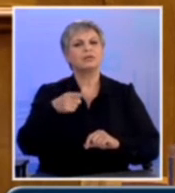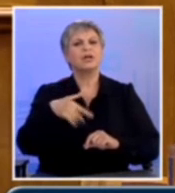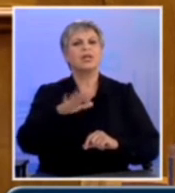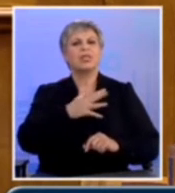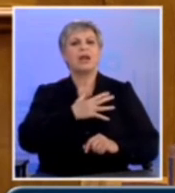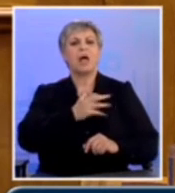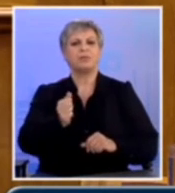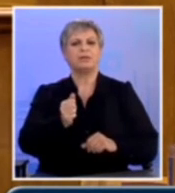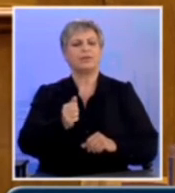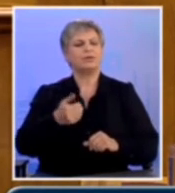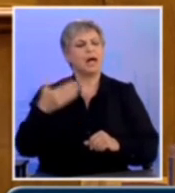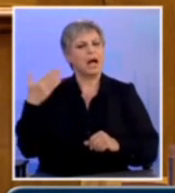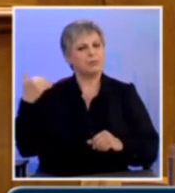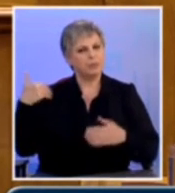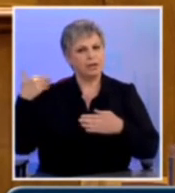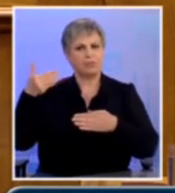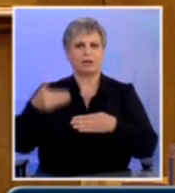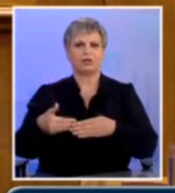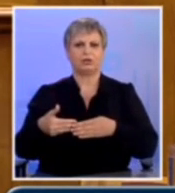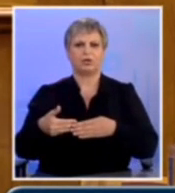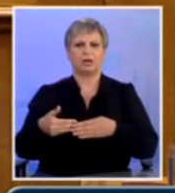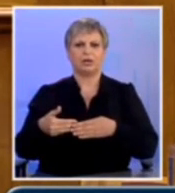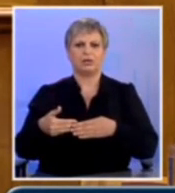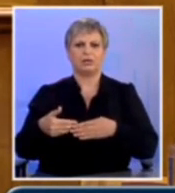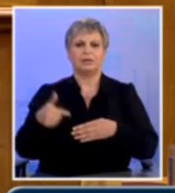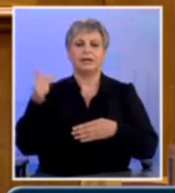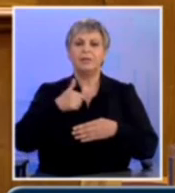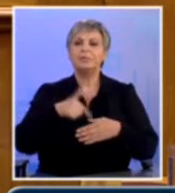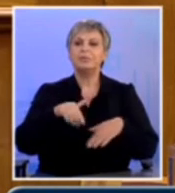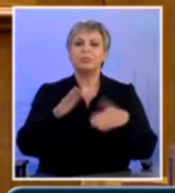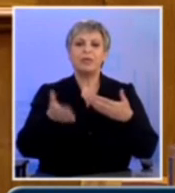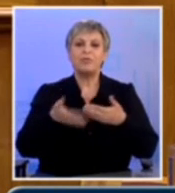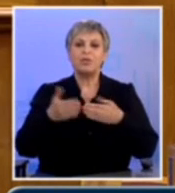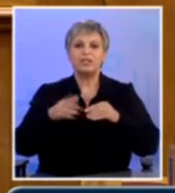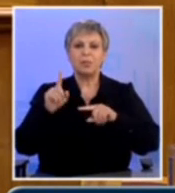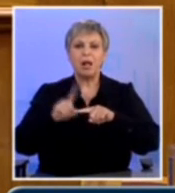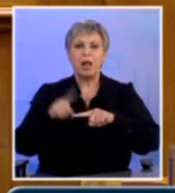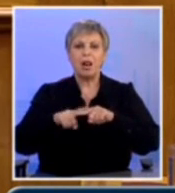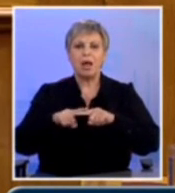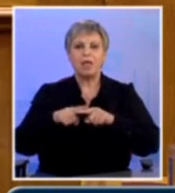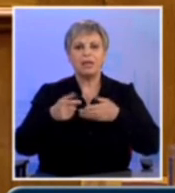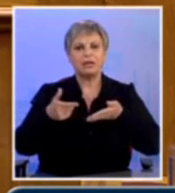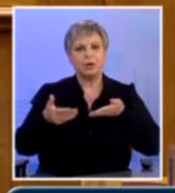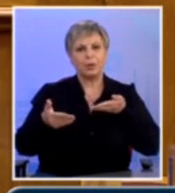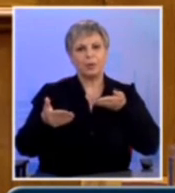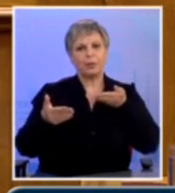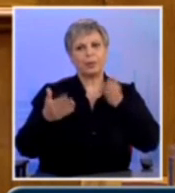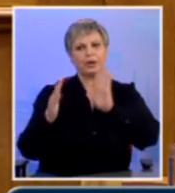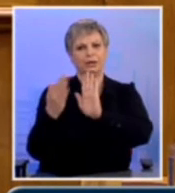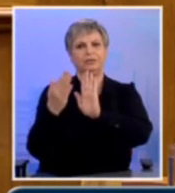τότε, δεν βελτιώθηκε όπως έπρεπε. Κύριε, ησυχία. Ως εκ